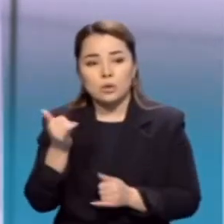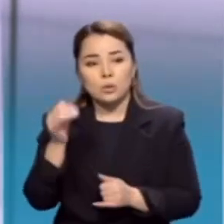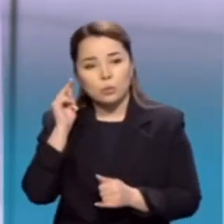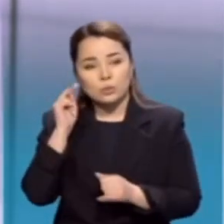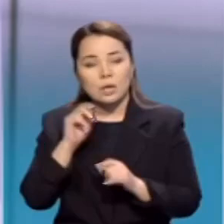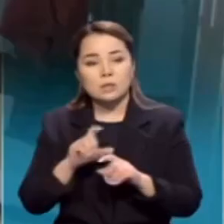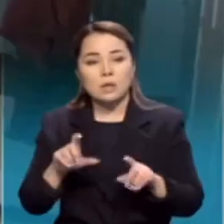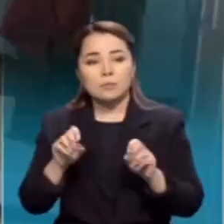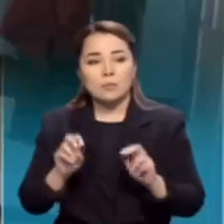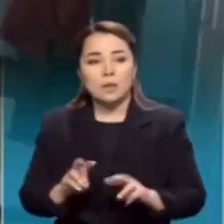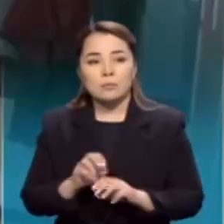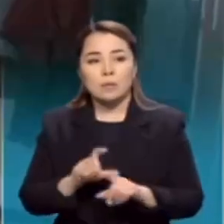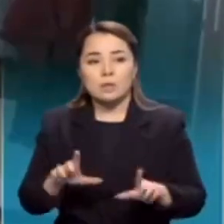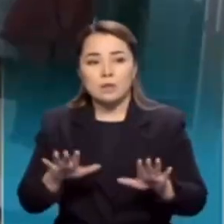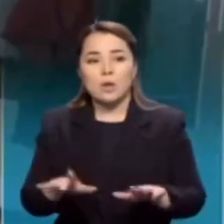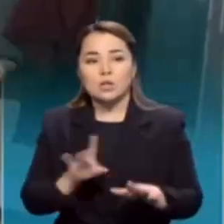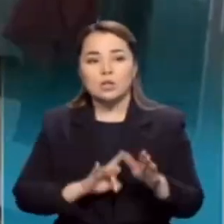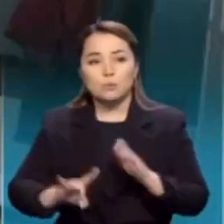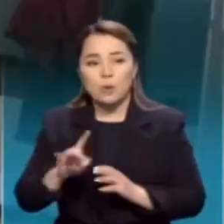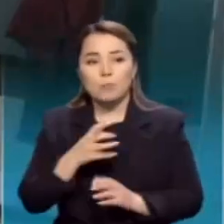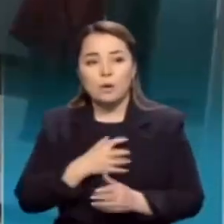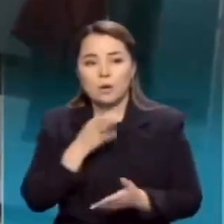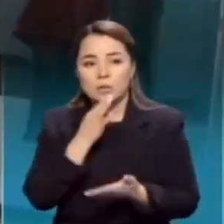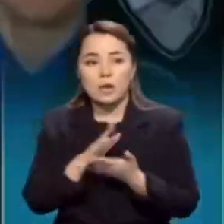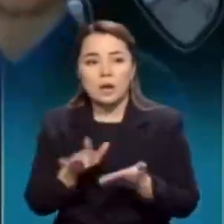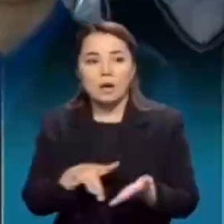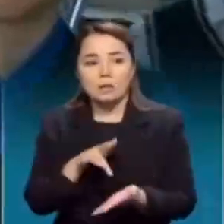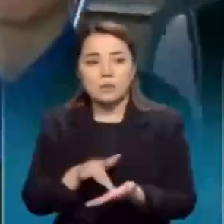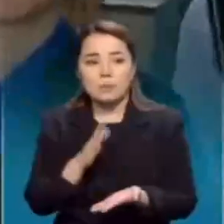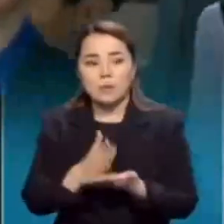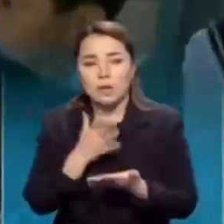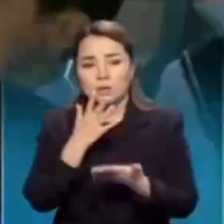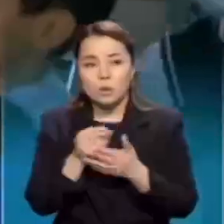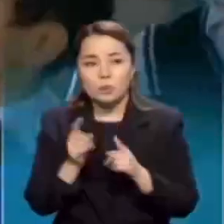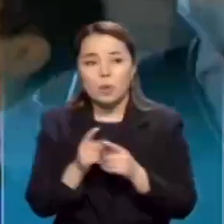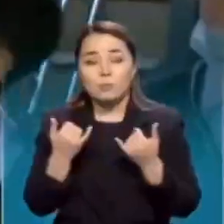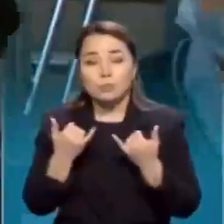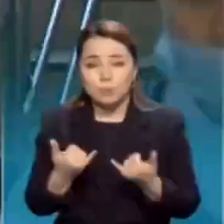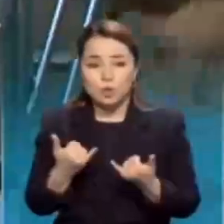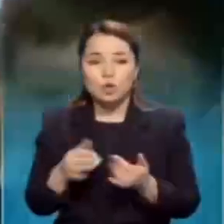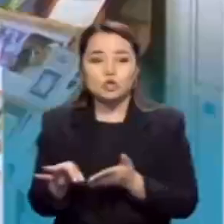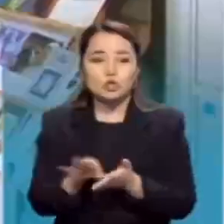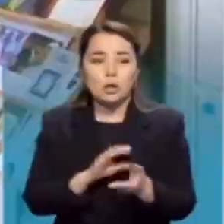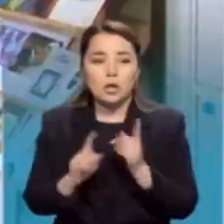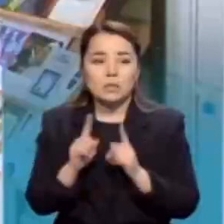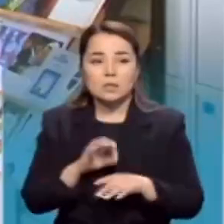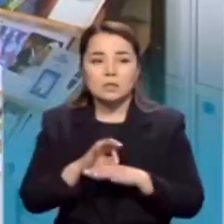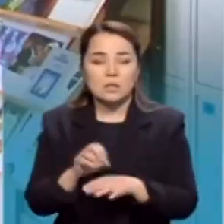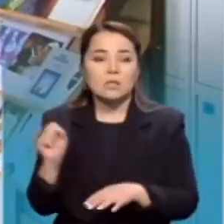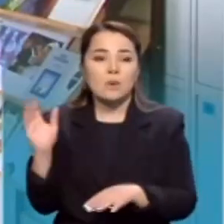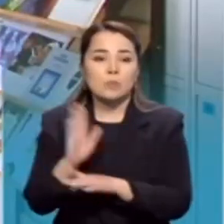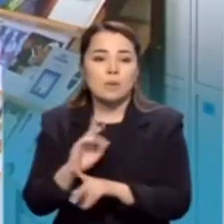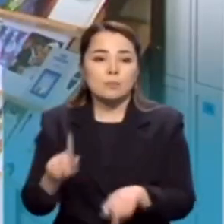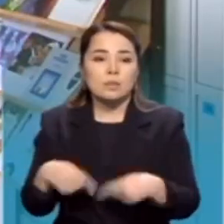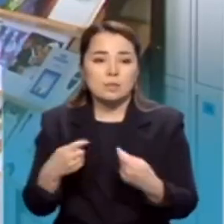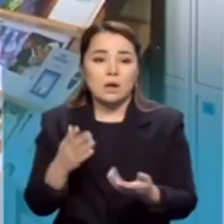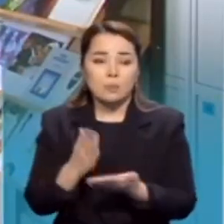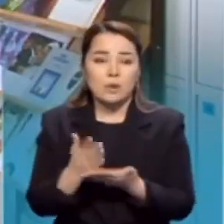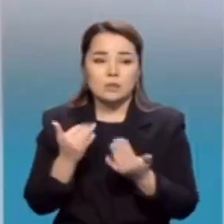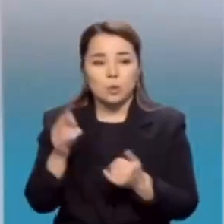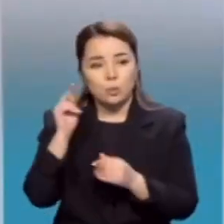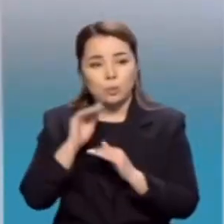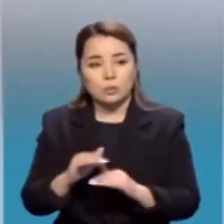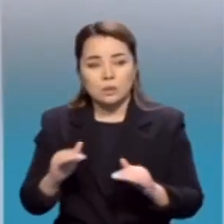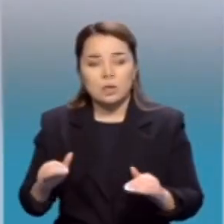ағарту министрлігі облыстық және республикалық маңыз бар қалалардың білім басқармаларына бүгін шұғыл түрде осындай тапсырма берді. Қазір